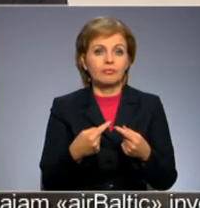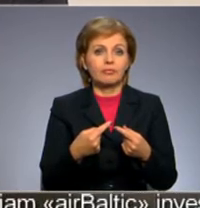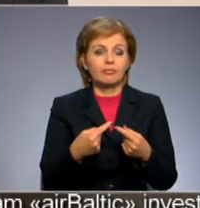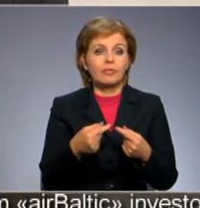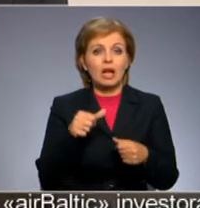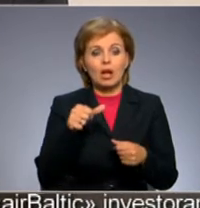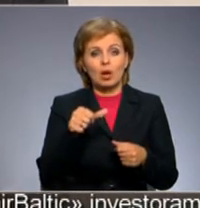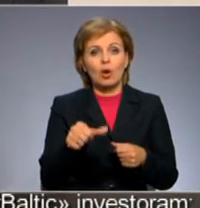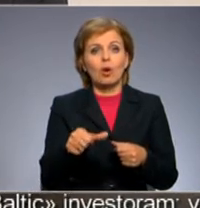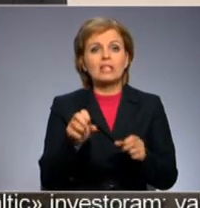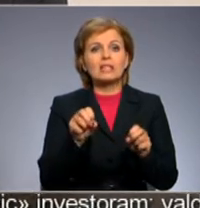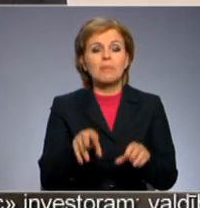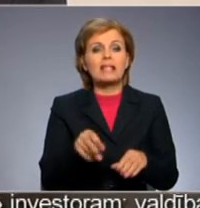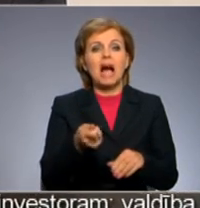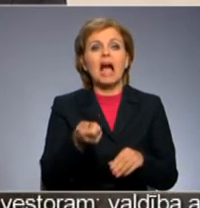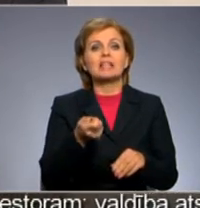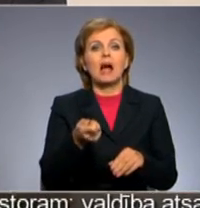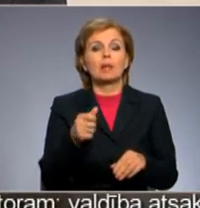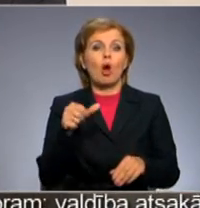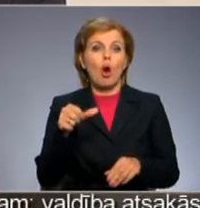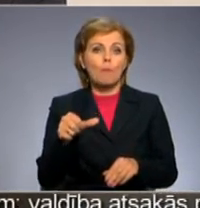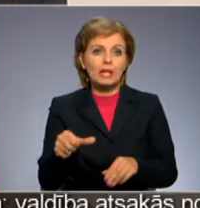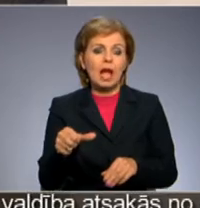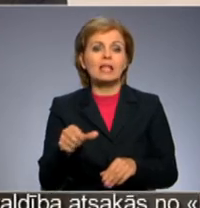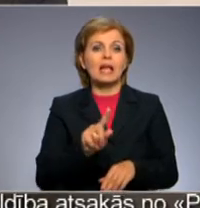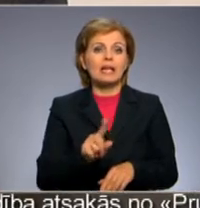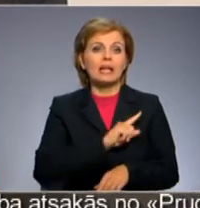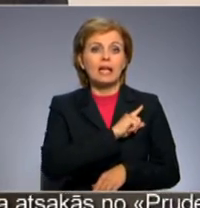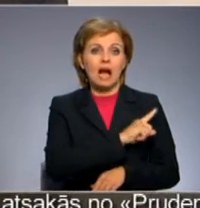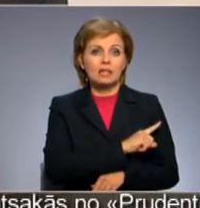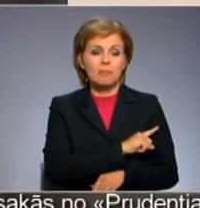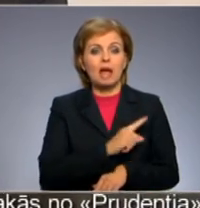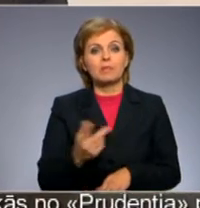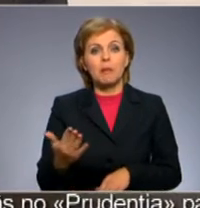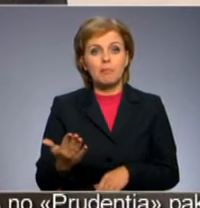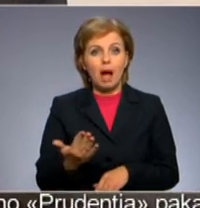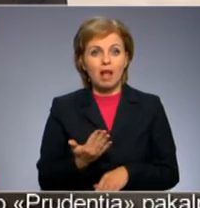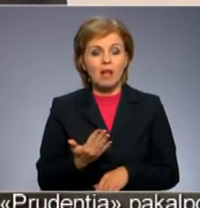taustiņu kombināciju kases aparātā, ir iespējams panākt, ka